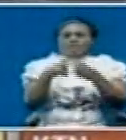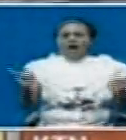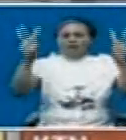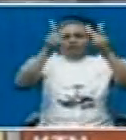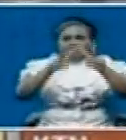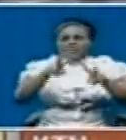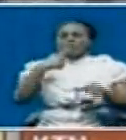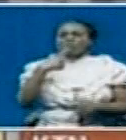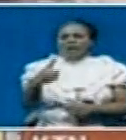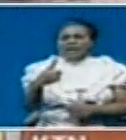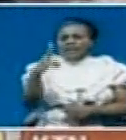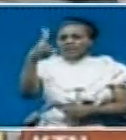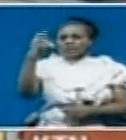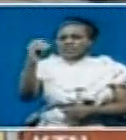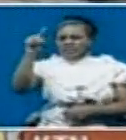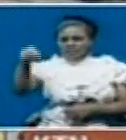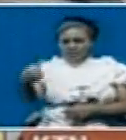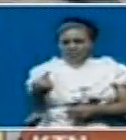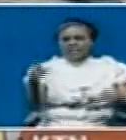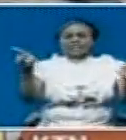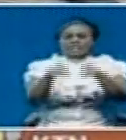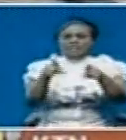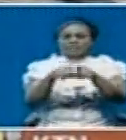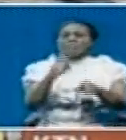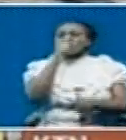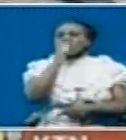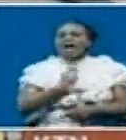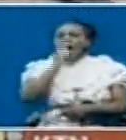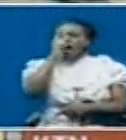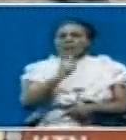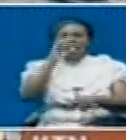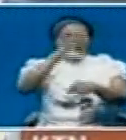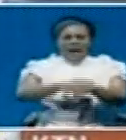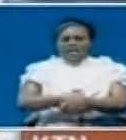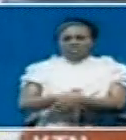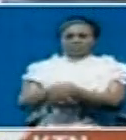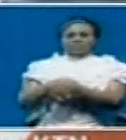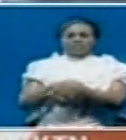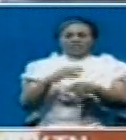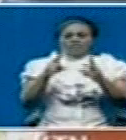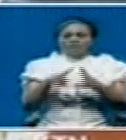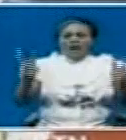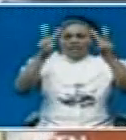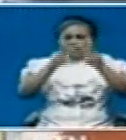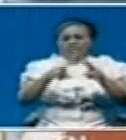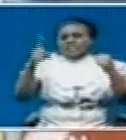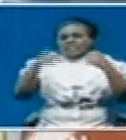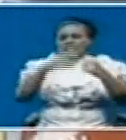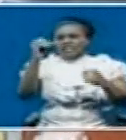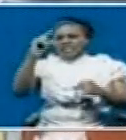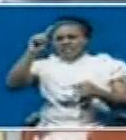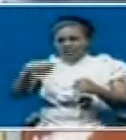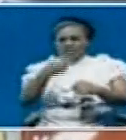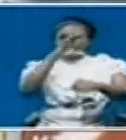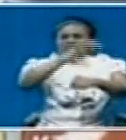shilingi 1,120. Pia nyama ya punda milia ya kilo 300 na yenye thamani ya shilingi 1,060